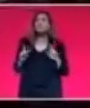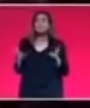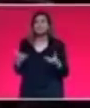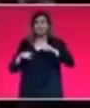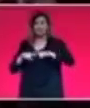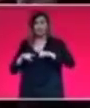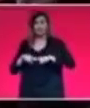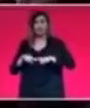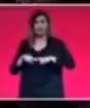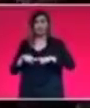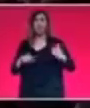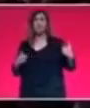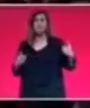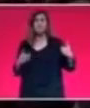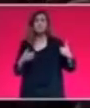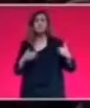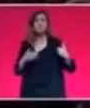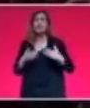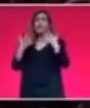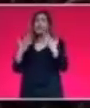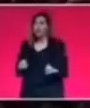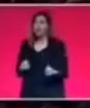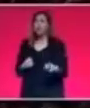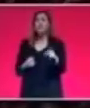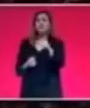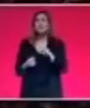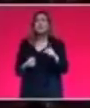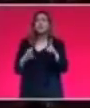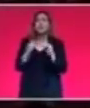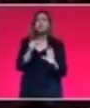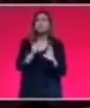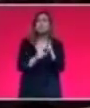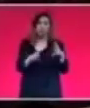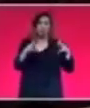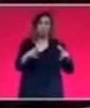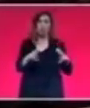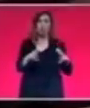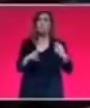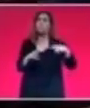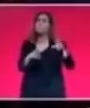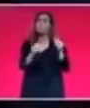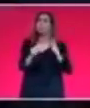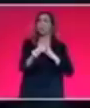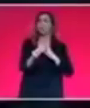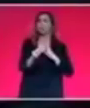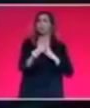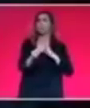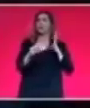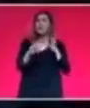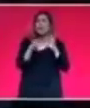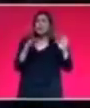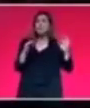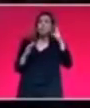υπήρχε διαχρονικά και υπάρχει μια προοδευτική κοινωνική πλειοψηφία και οι μεγάλες ιστορικές στιγμές